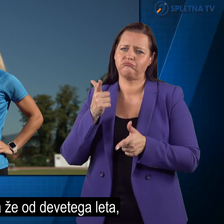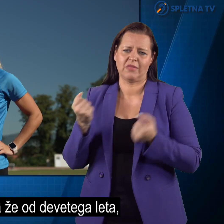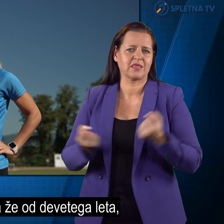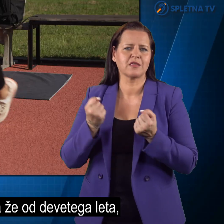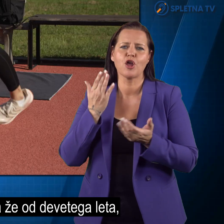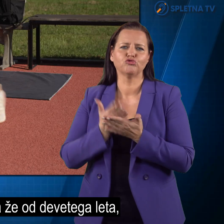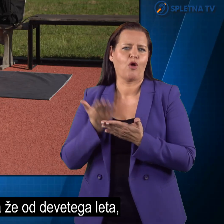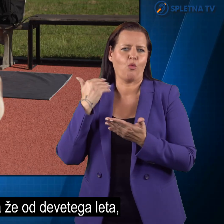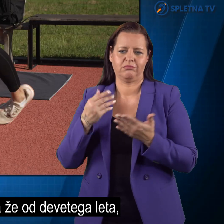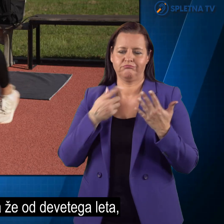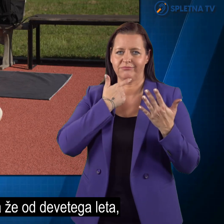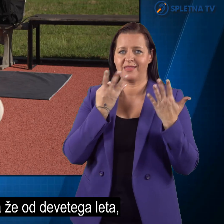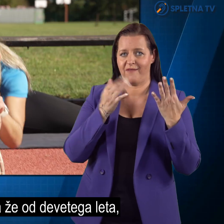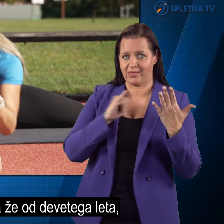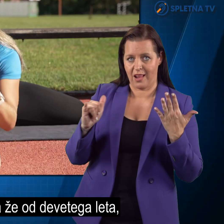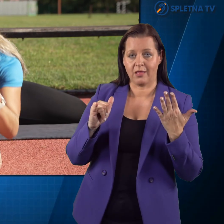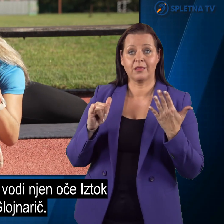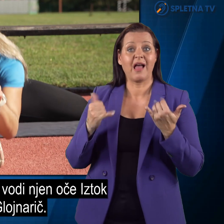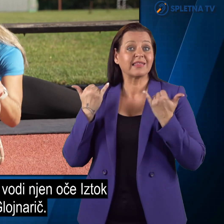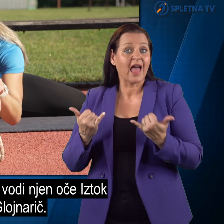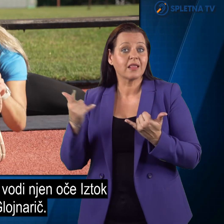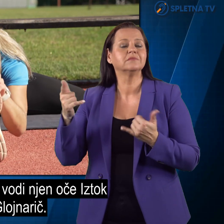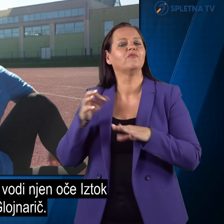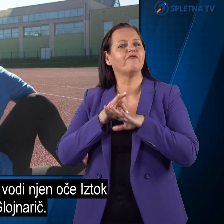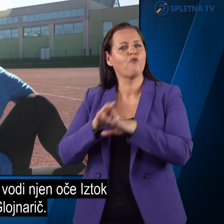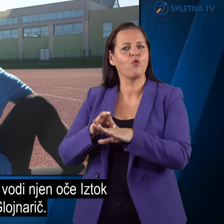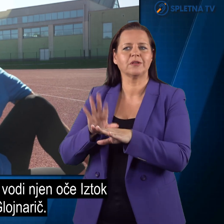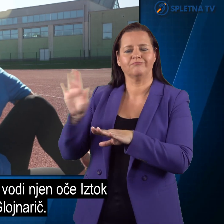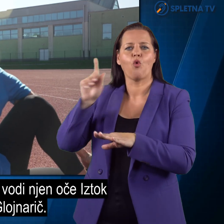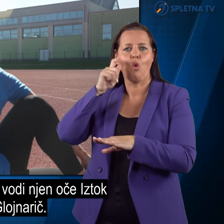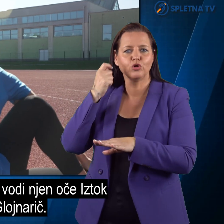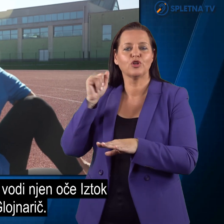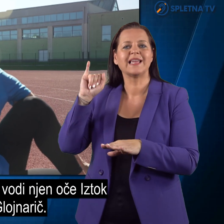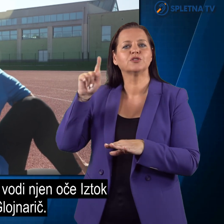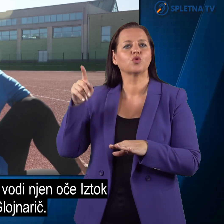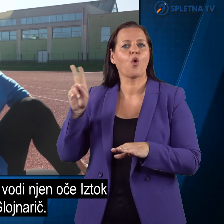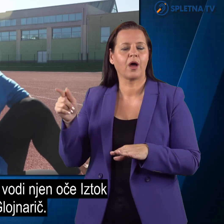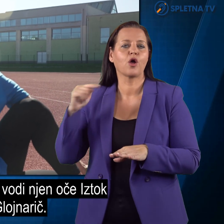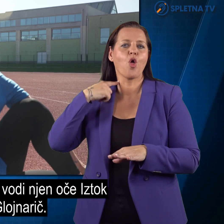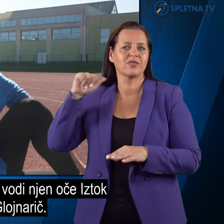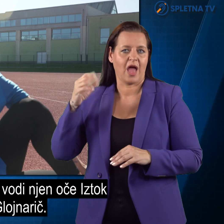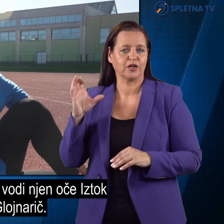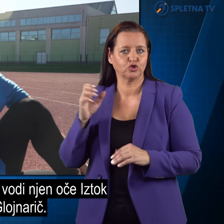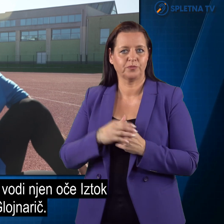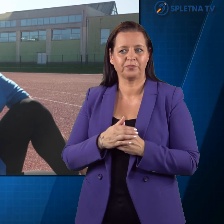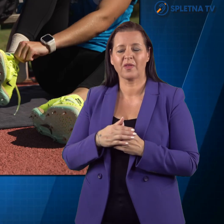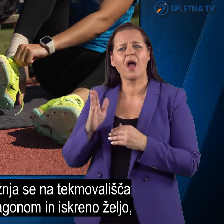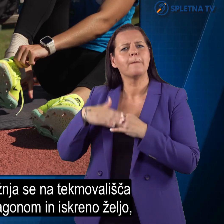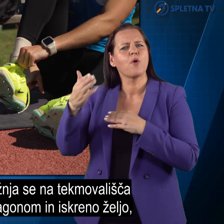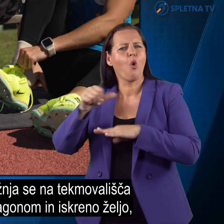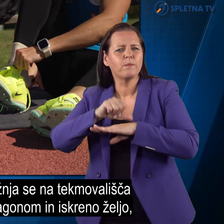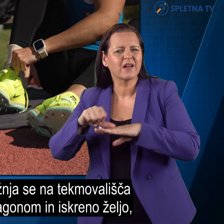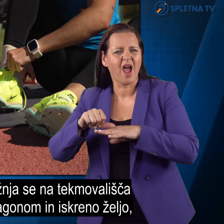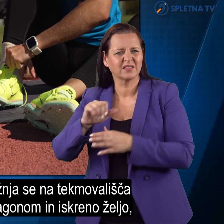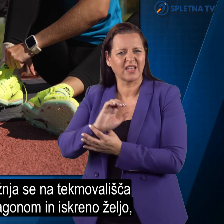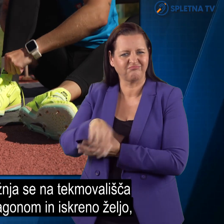Atletiko trenira že od 9. leta, danes pa jo vodi njen oče Iztok Glojnarič. Po operaciji